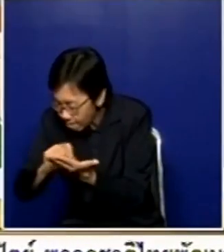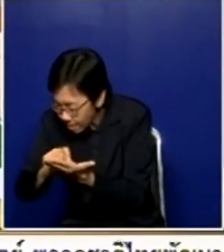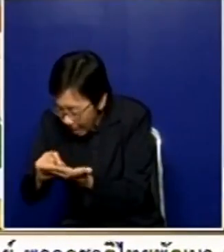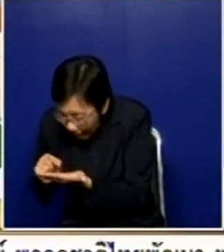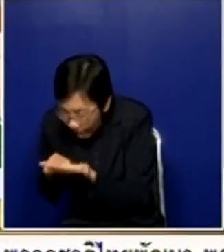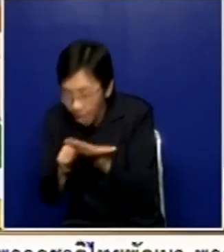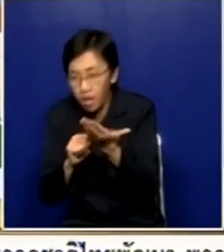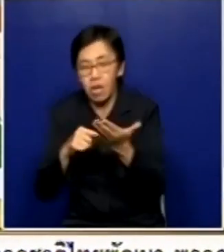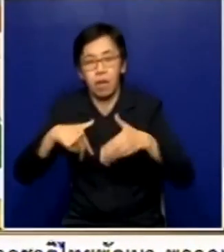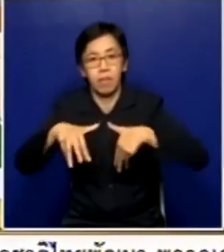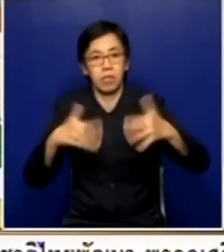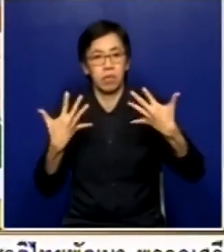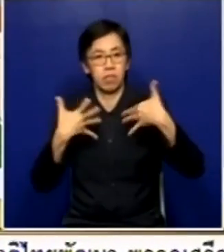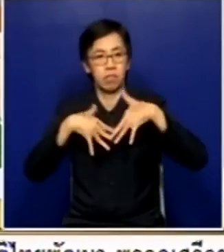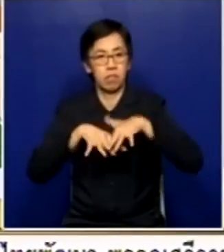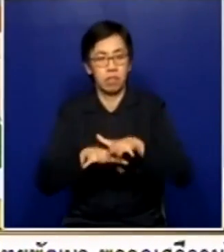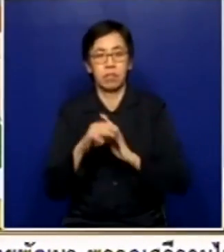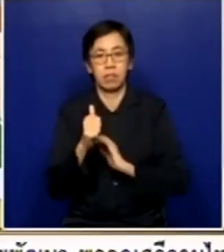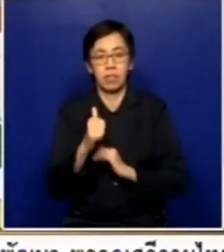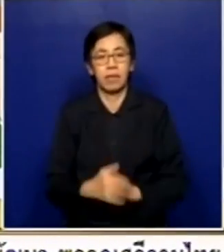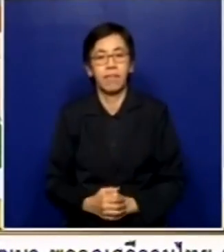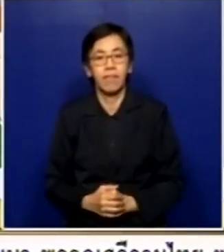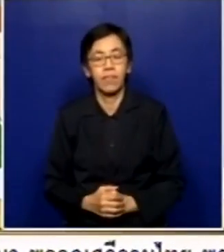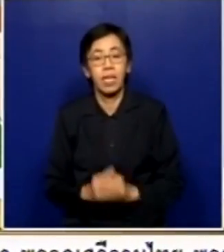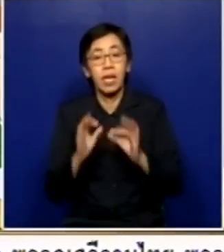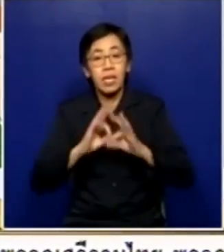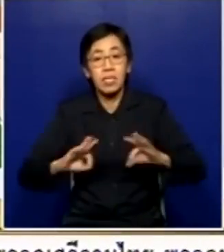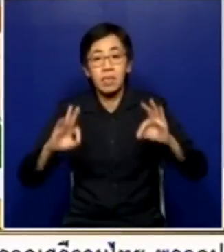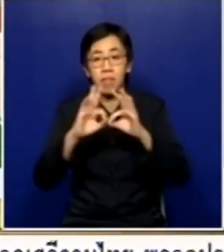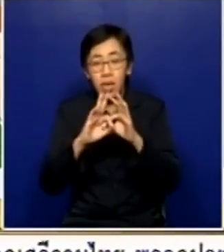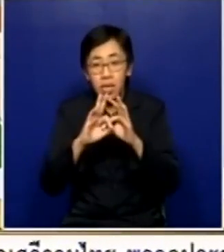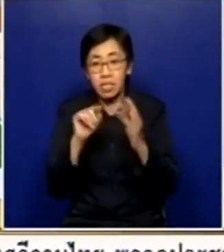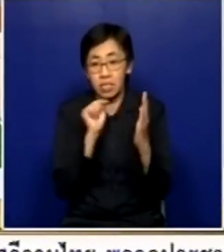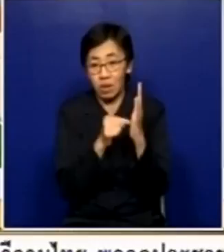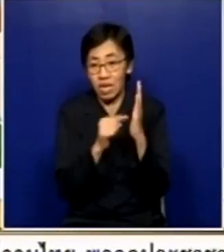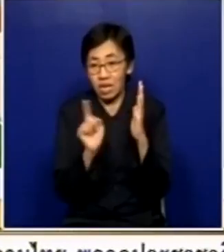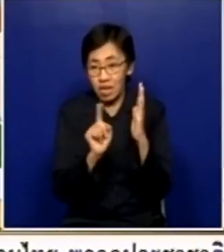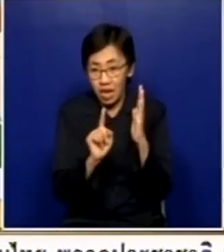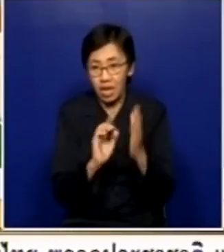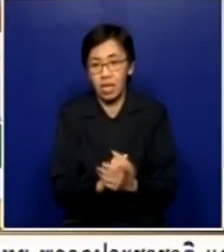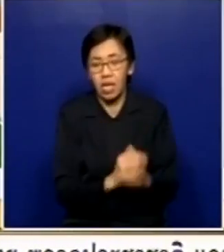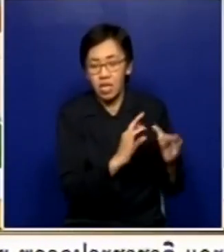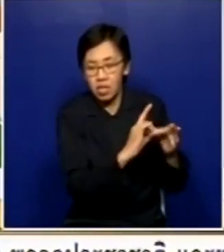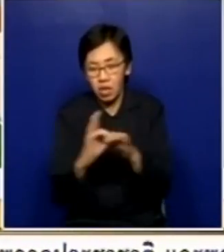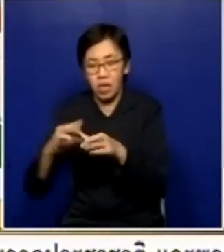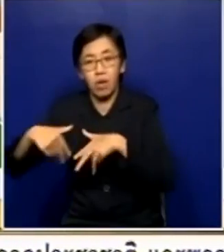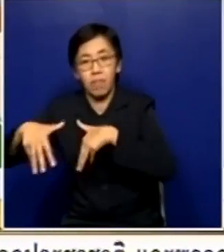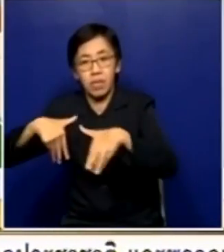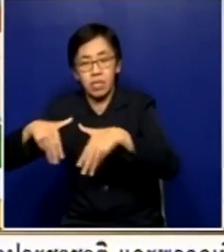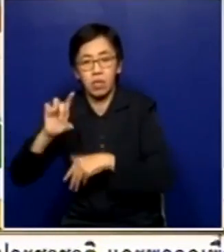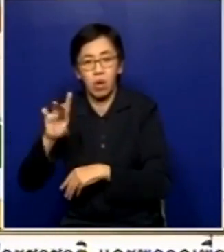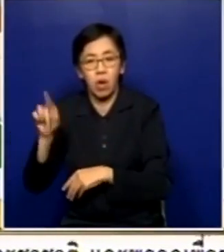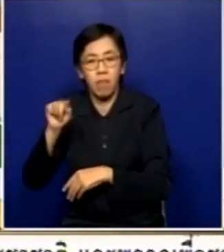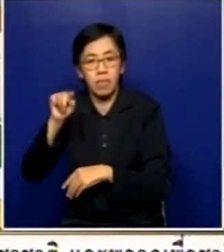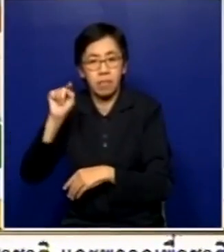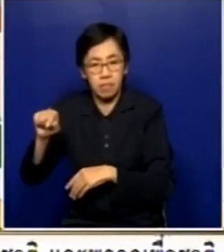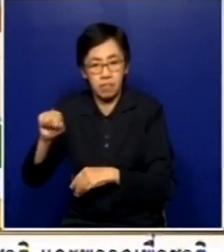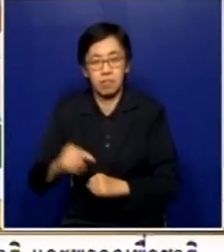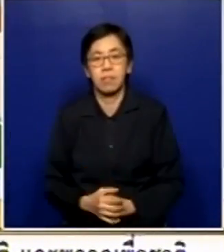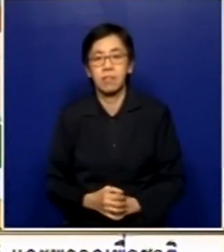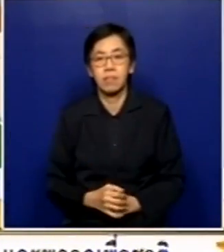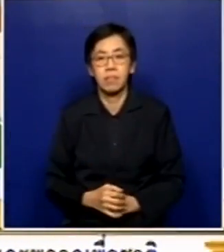มีส่วนร่วมได้อย่างน้อยที่สุดการยกร่างก็ต้องทำโดยคนที่มีที่มายึดโยงกับประชาชน 100%ทุกคน